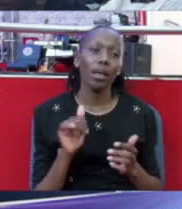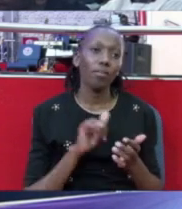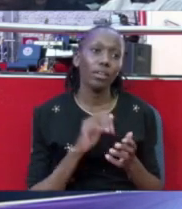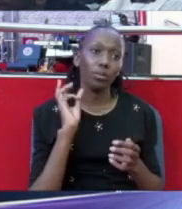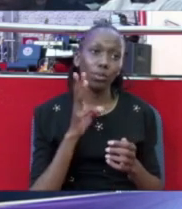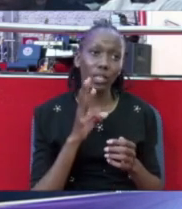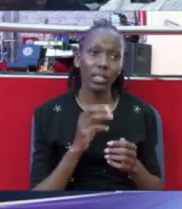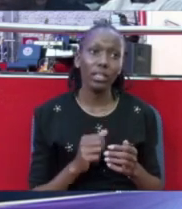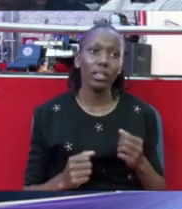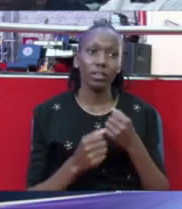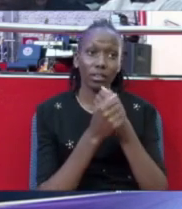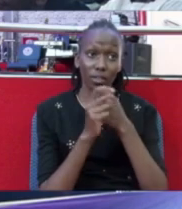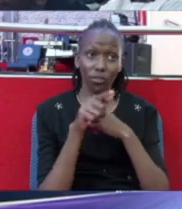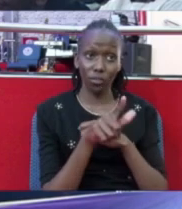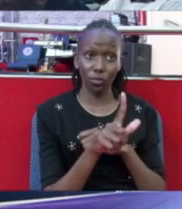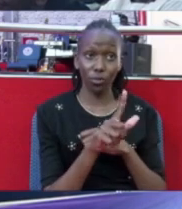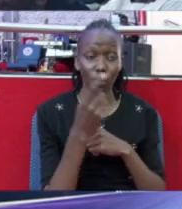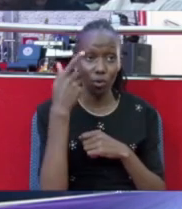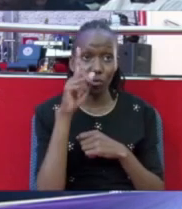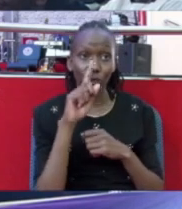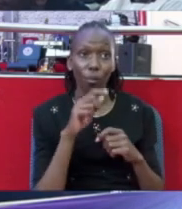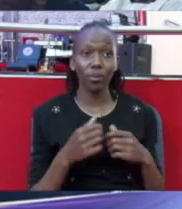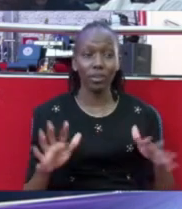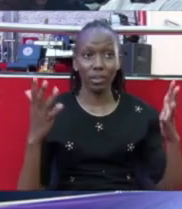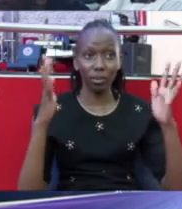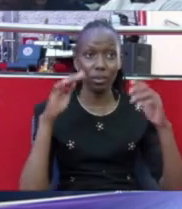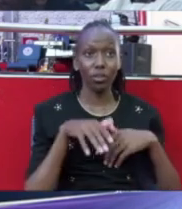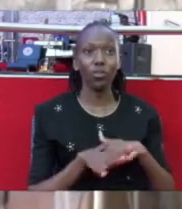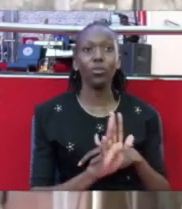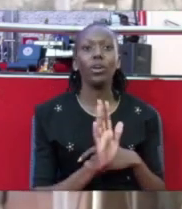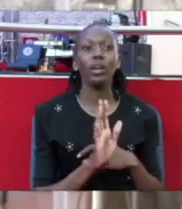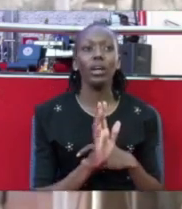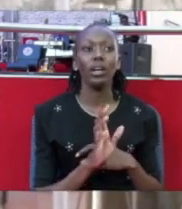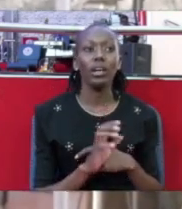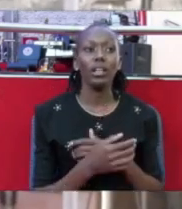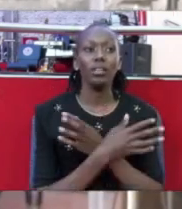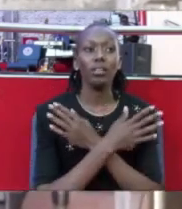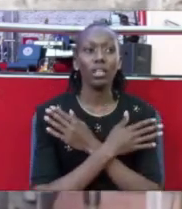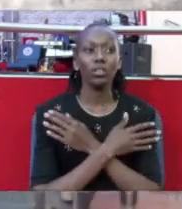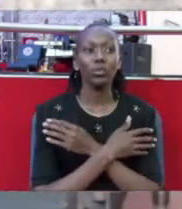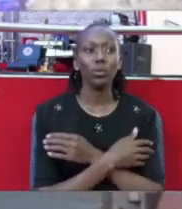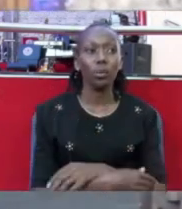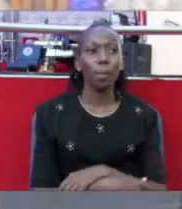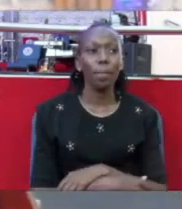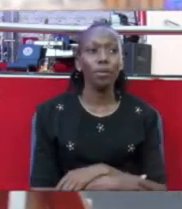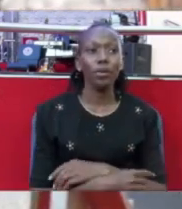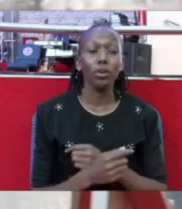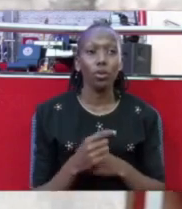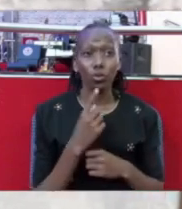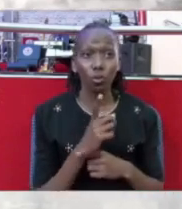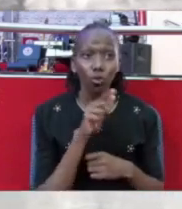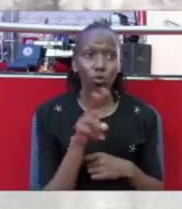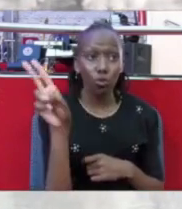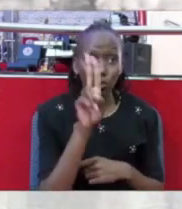zitakuokoa. From celebrating your potential. Ili usije ukasherehekea ule uwezo wako. So that you can utilize